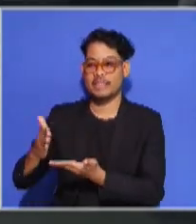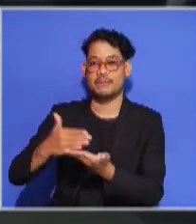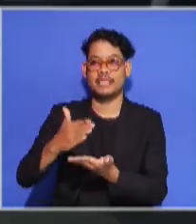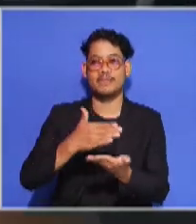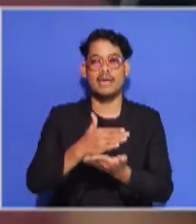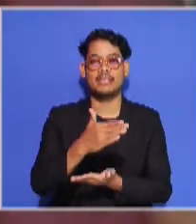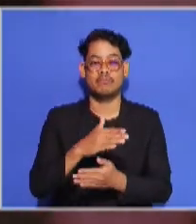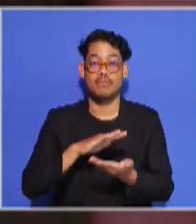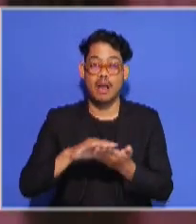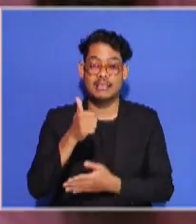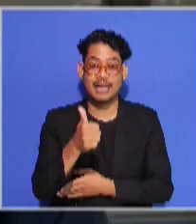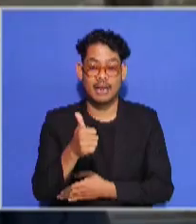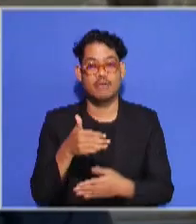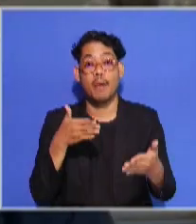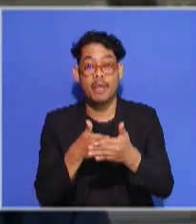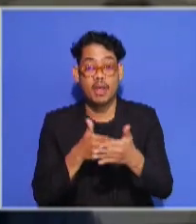lancar tanpa kendala.